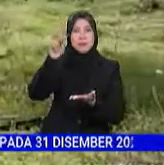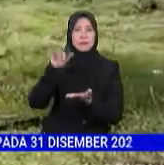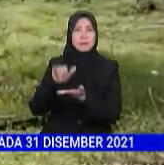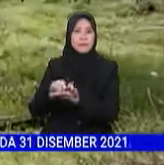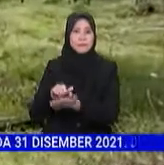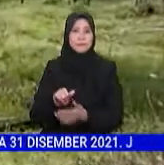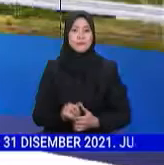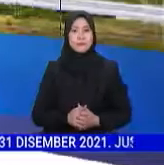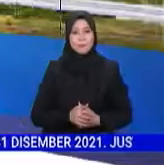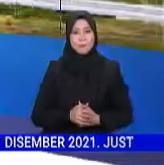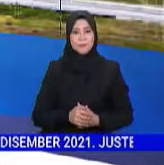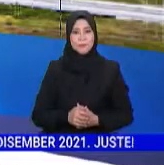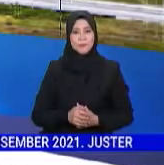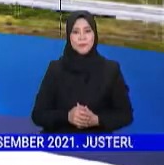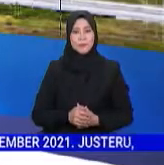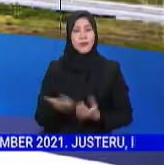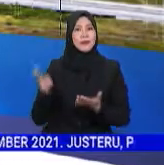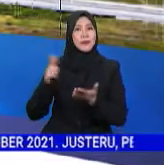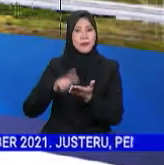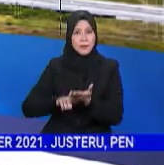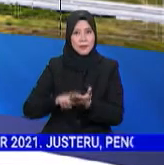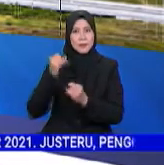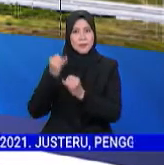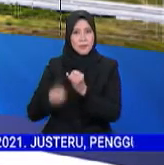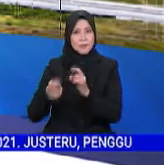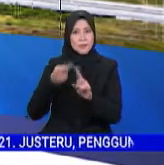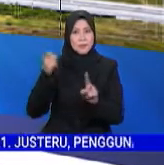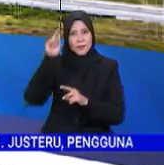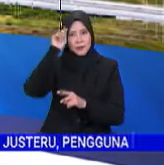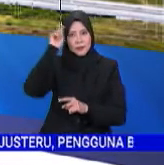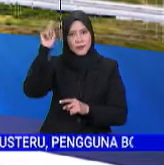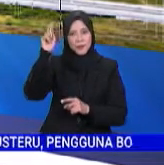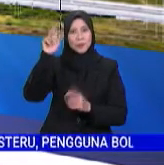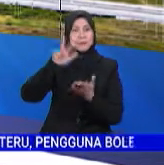berkenaan. Paparan itu mengakhiri laporan dari Terengganu